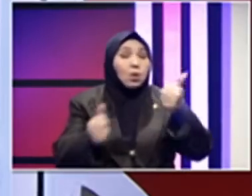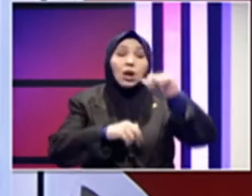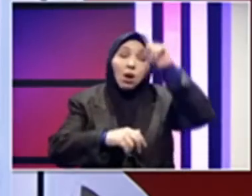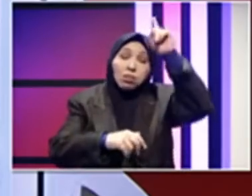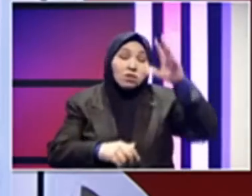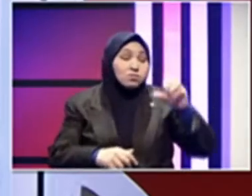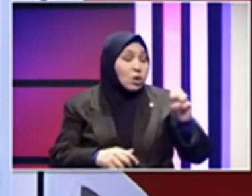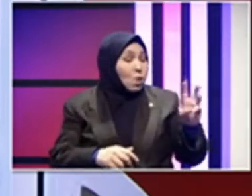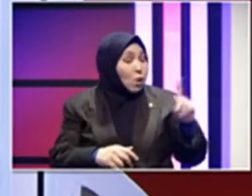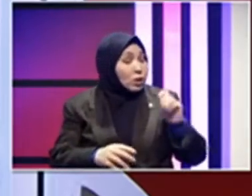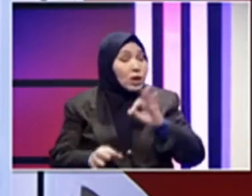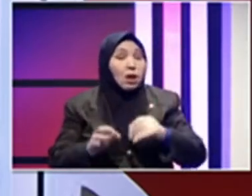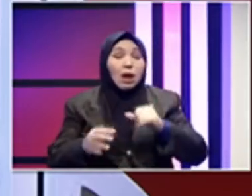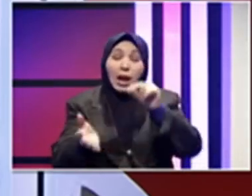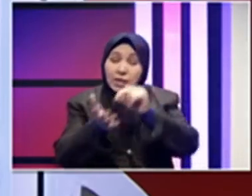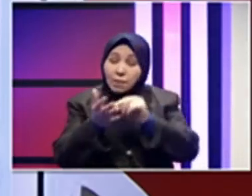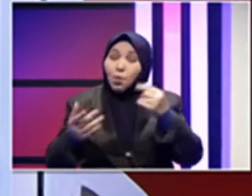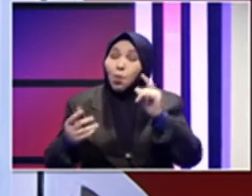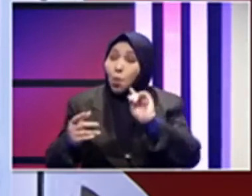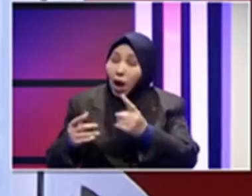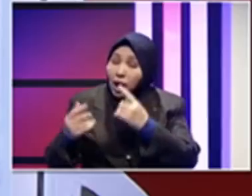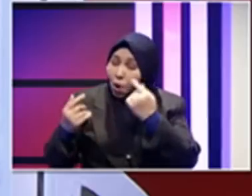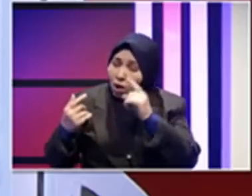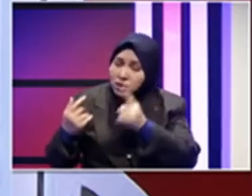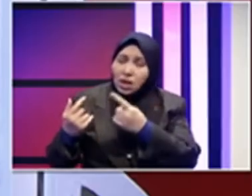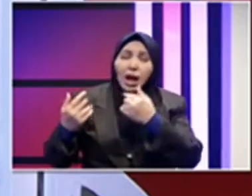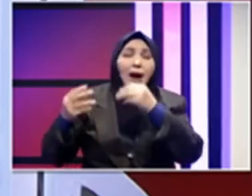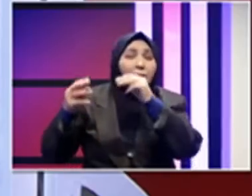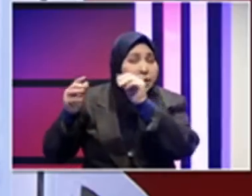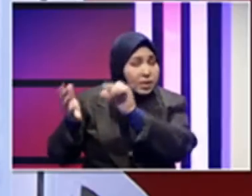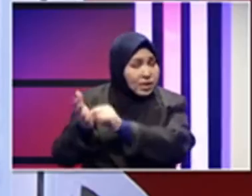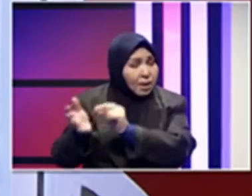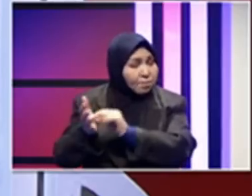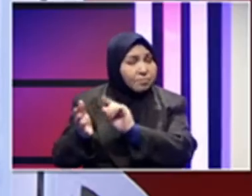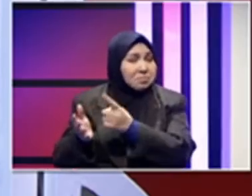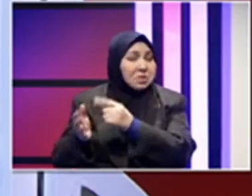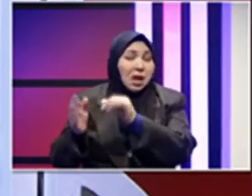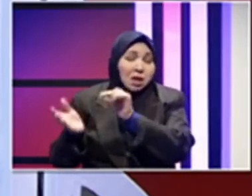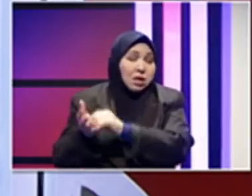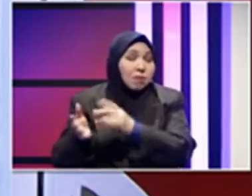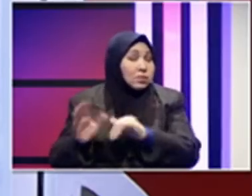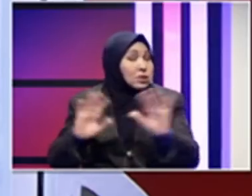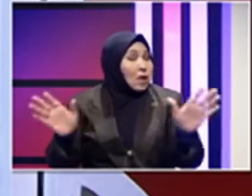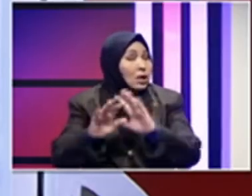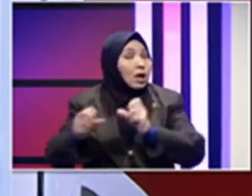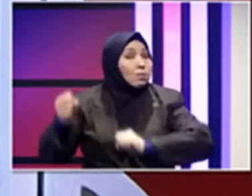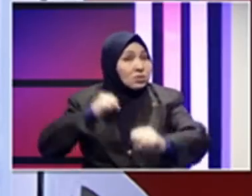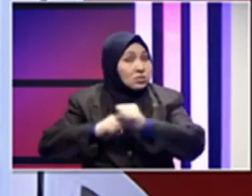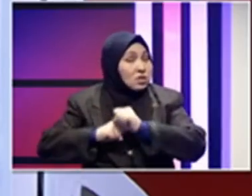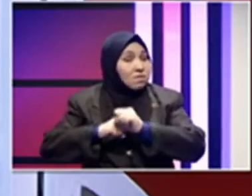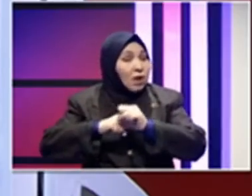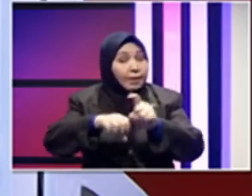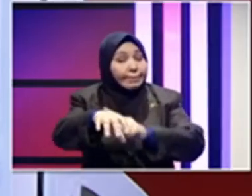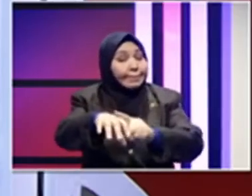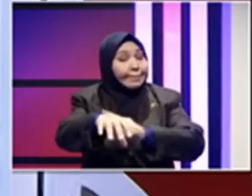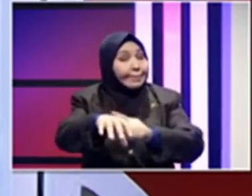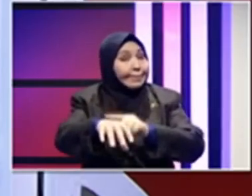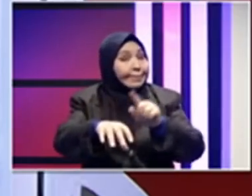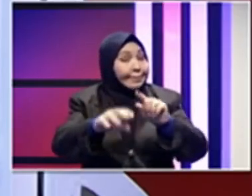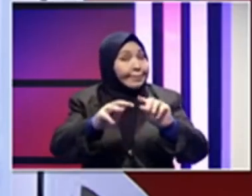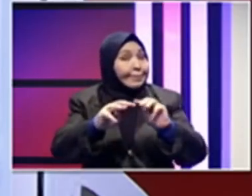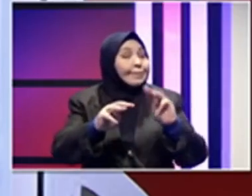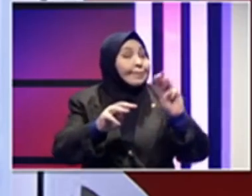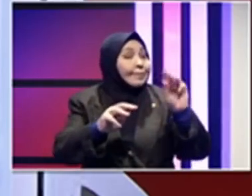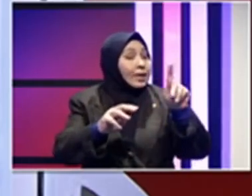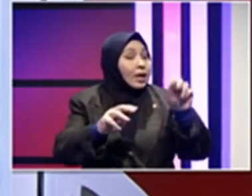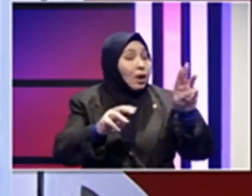Taala. Maksudnya kalau ayam adalah ayam, manusia adalah manusia. Betul. Ia membawa kepada kita jangan bersifat perkauman. Ada orang yang dia kalau tengok